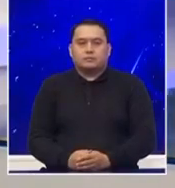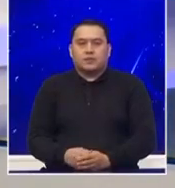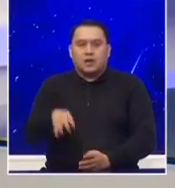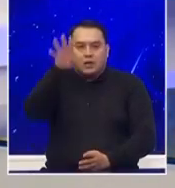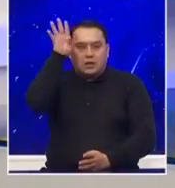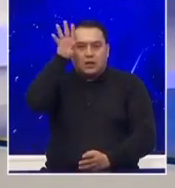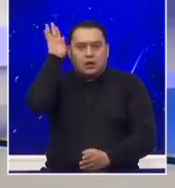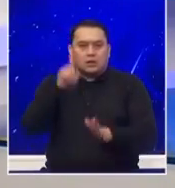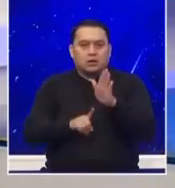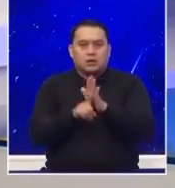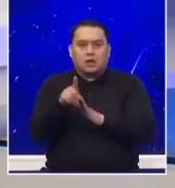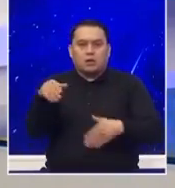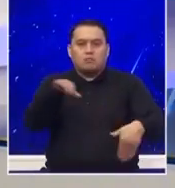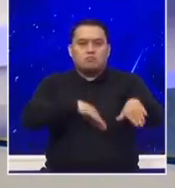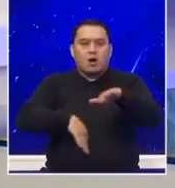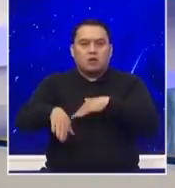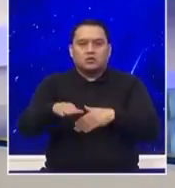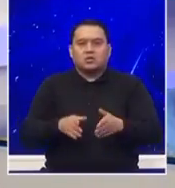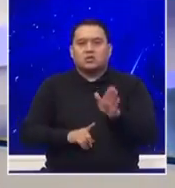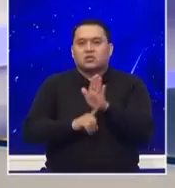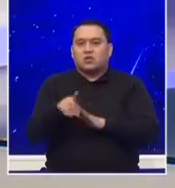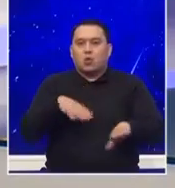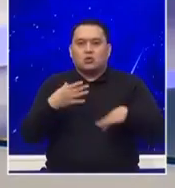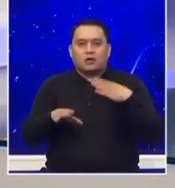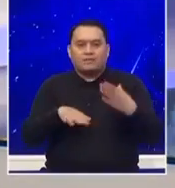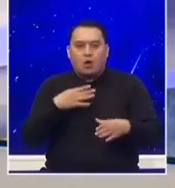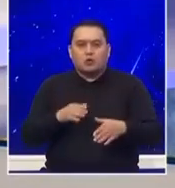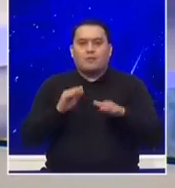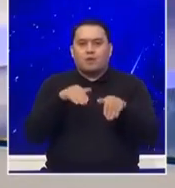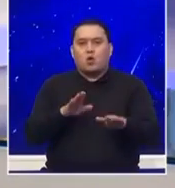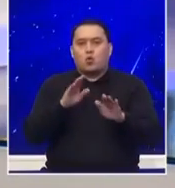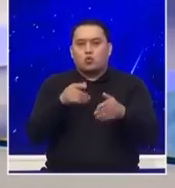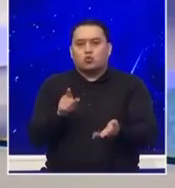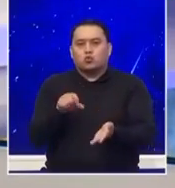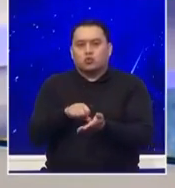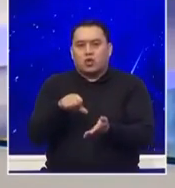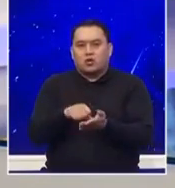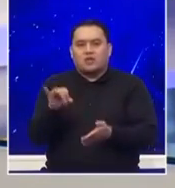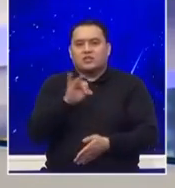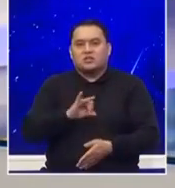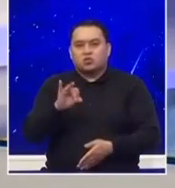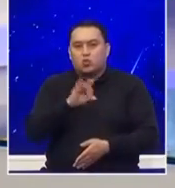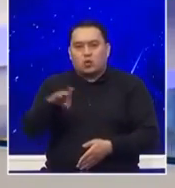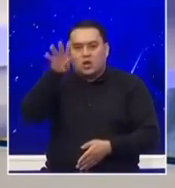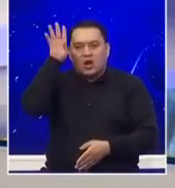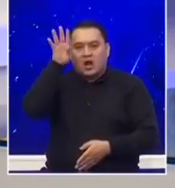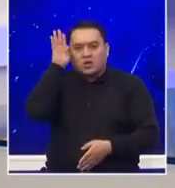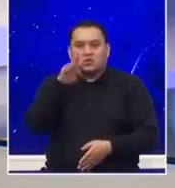Иран начал крупные морские учения в Оманском заливе. Среди прочего, моряки принимают в строй крупнейший в истории иранского